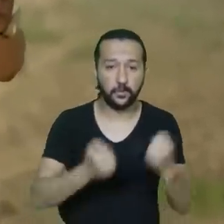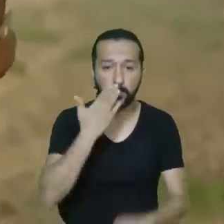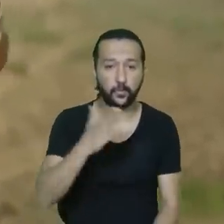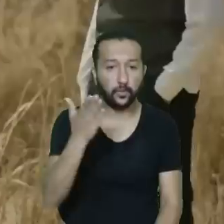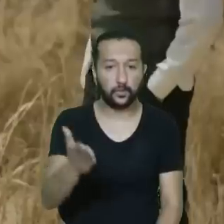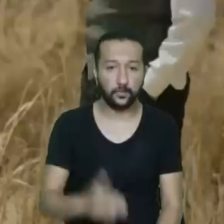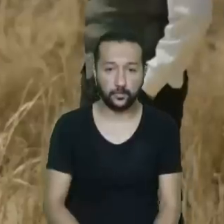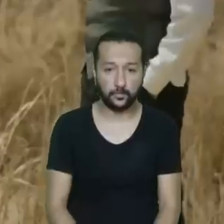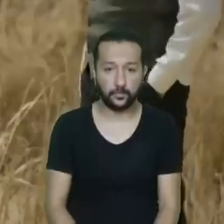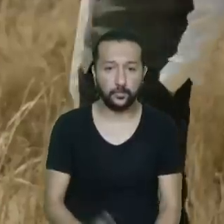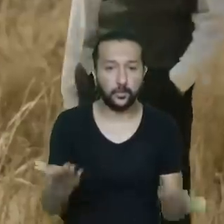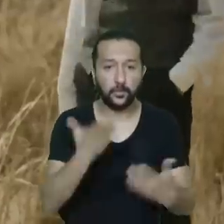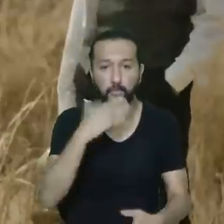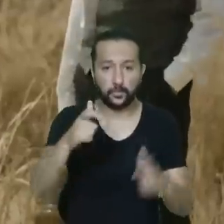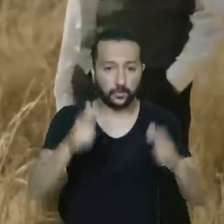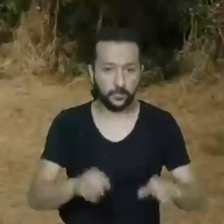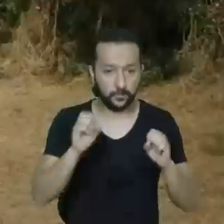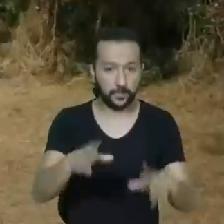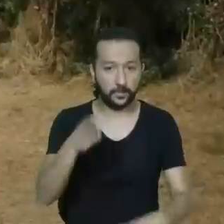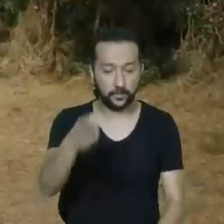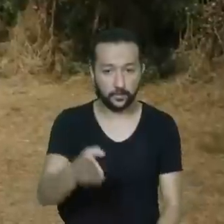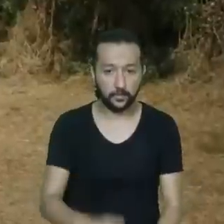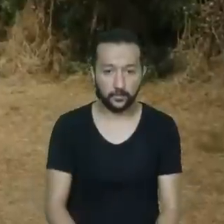Araba yok lan. Nasıl yok oğlum burada bırak.